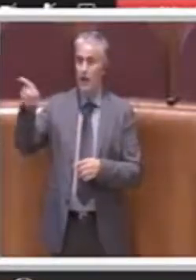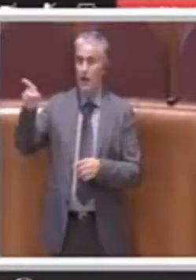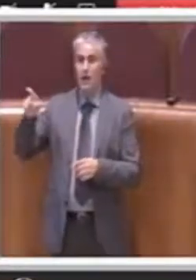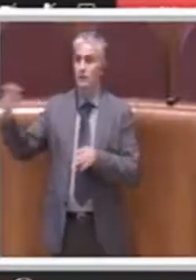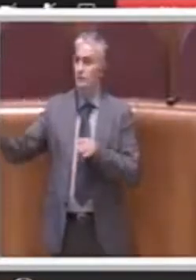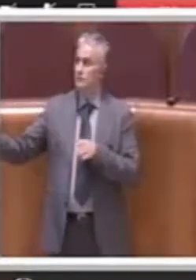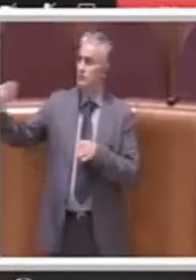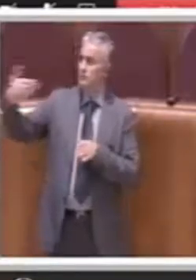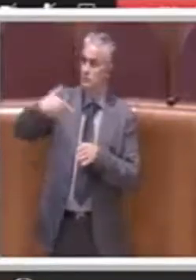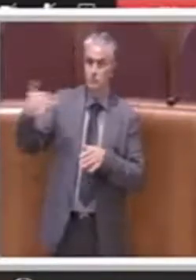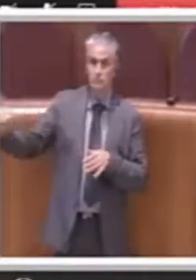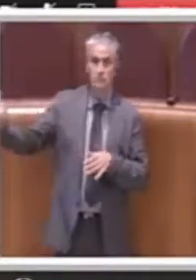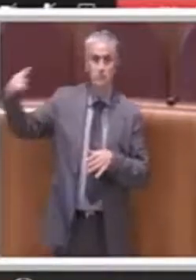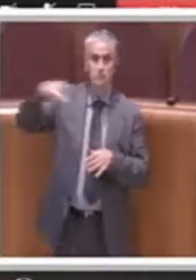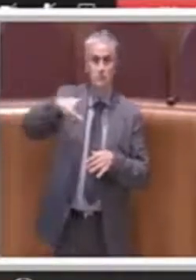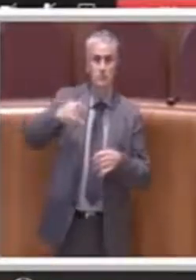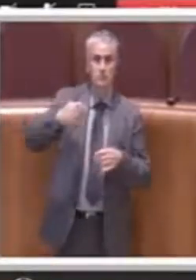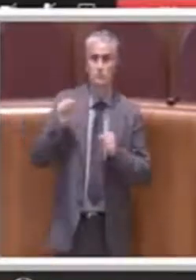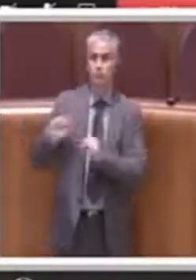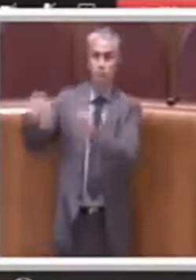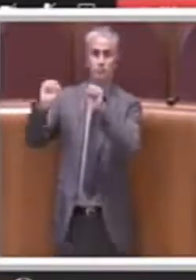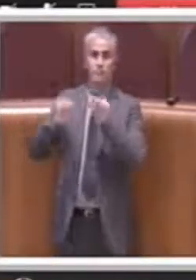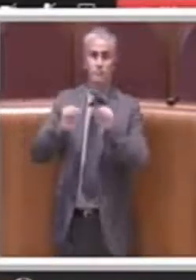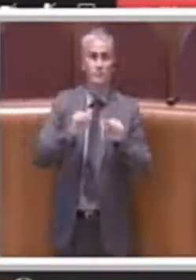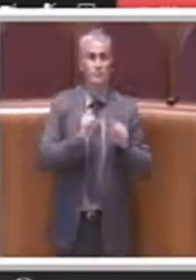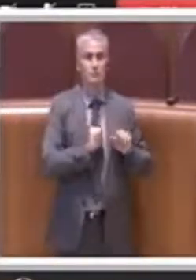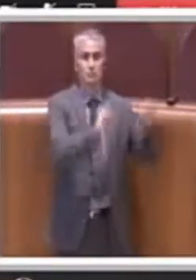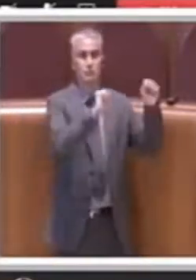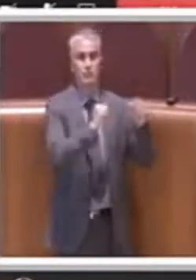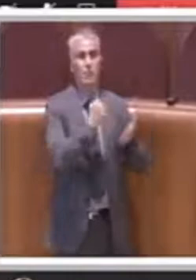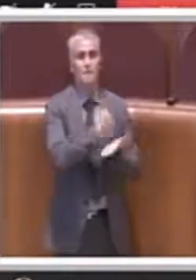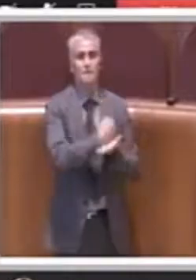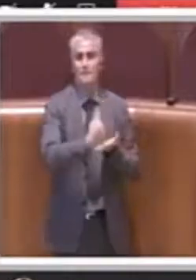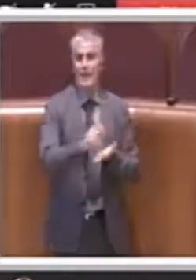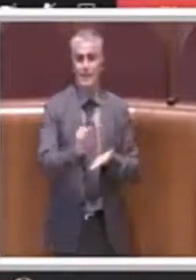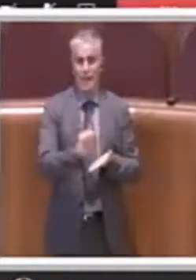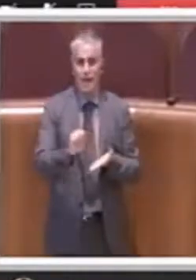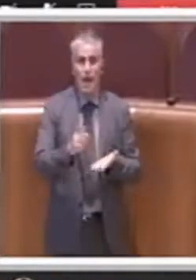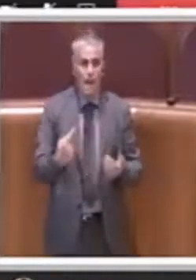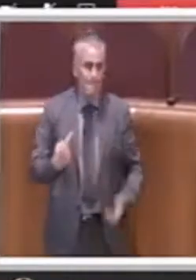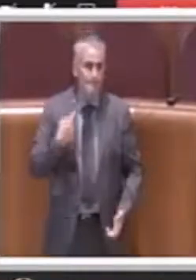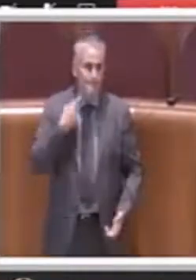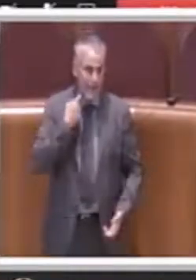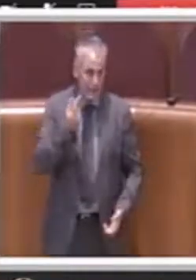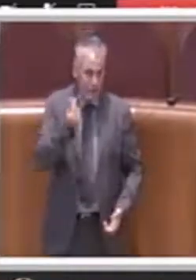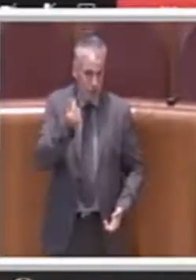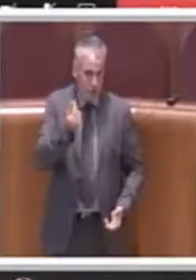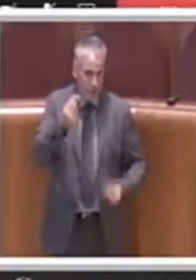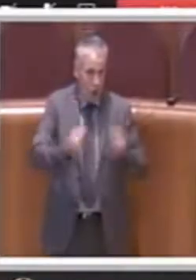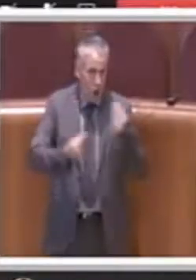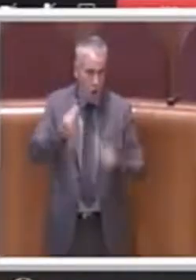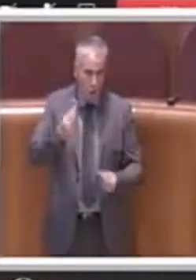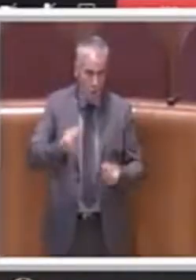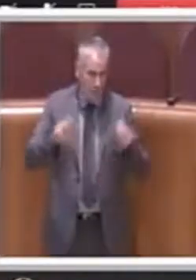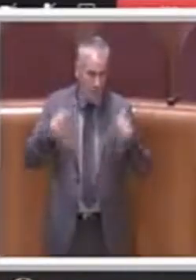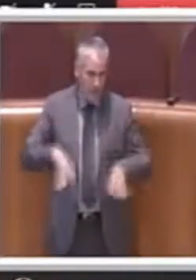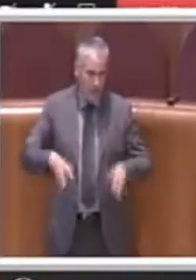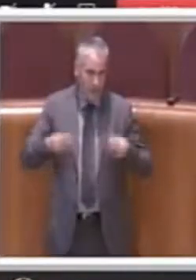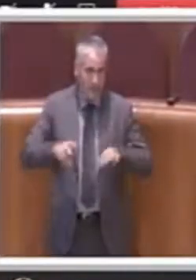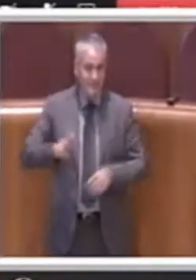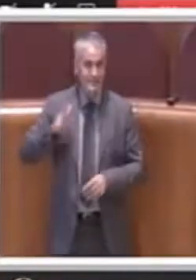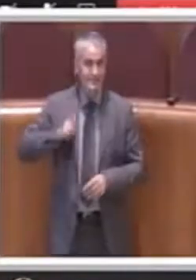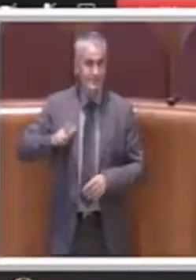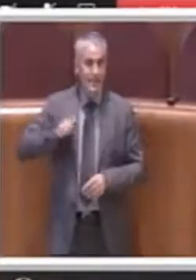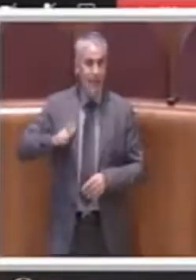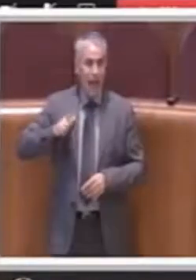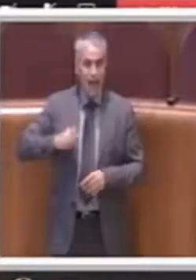i turisti, e quindi viene da sé che una perdita fisiologica c'è stata e ci sarà, e speriamo insomma che non sia troppo